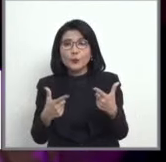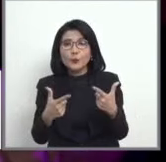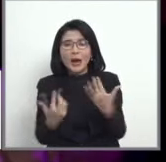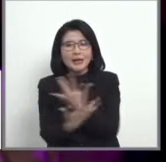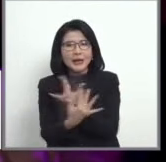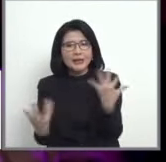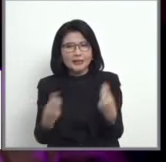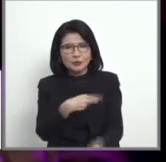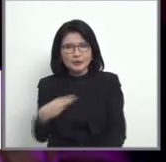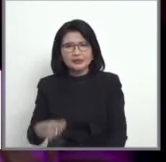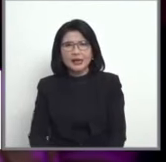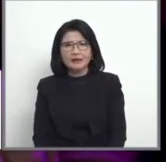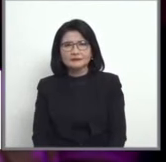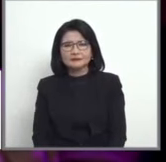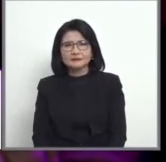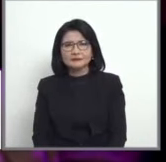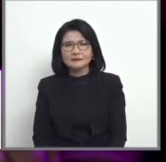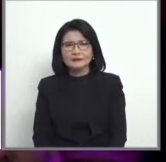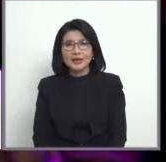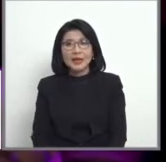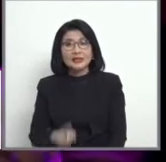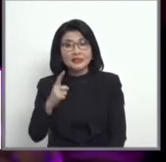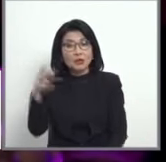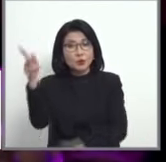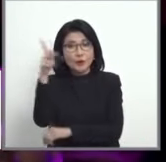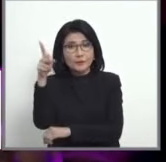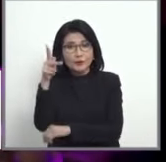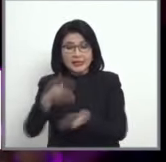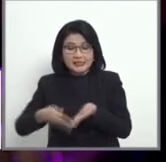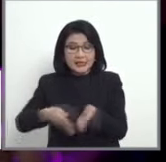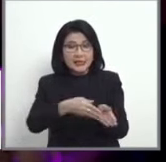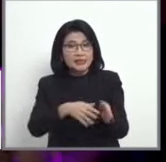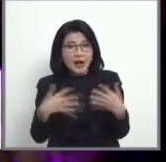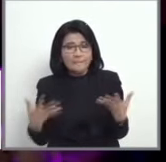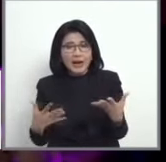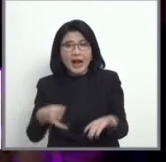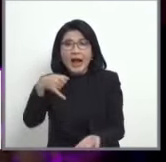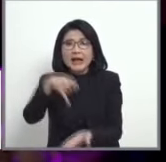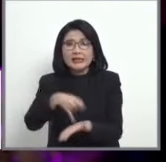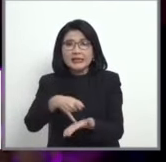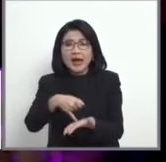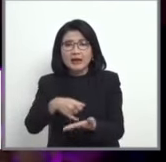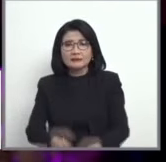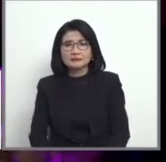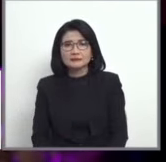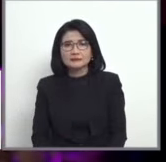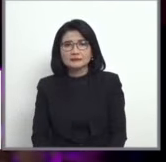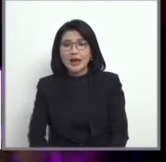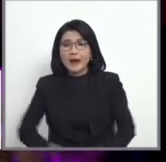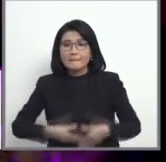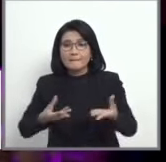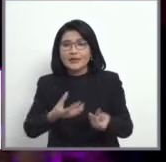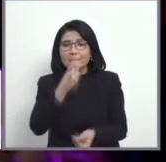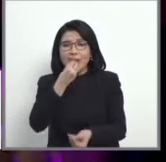Indonesia salah satu proyek strategis kita intinya adalah memberi makan